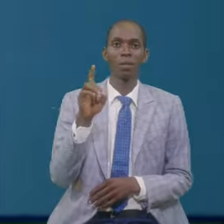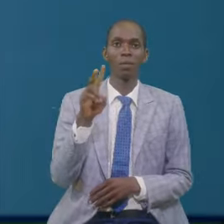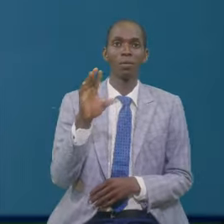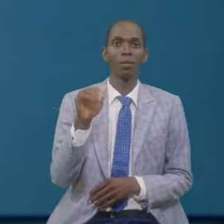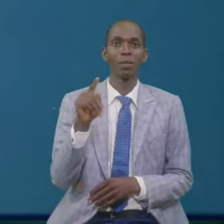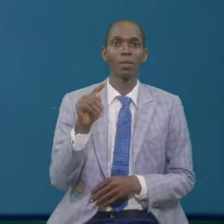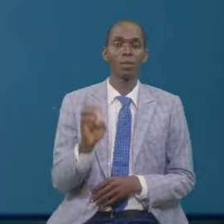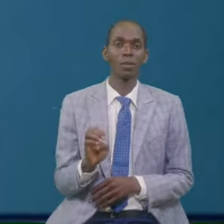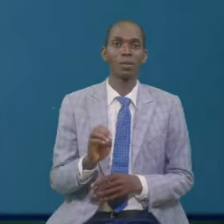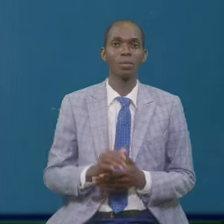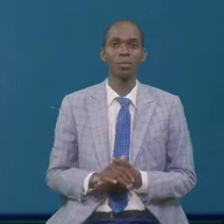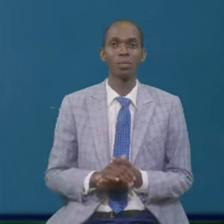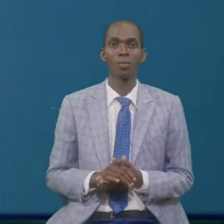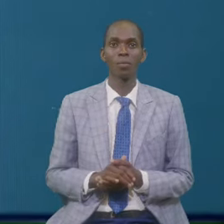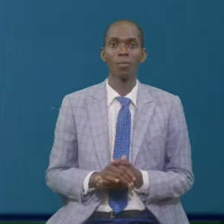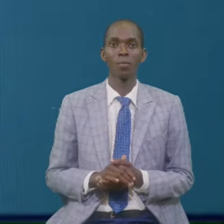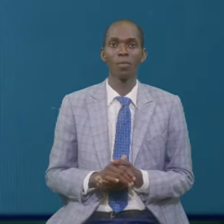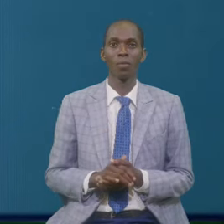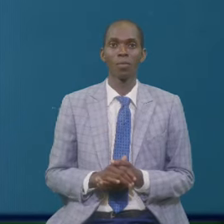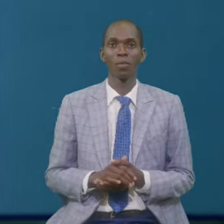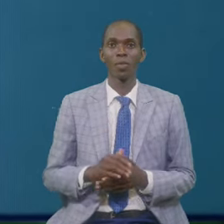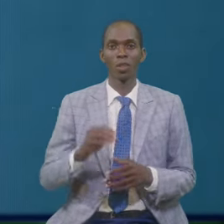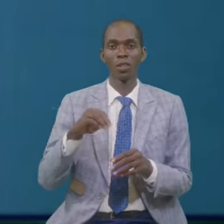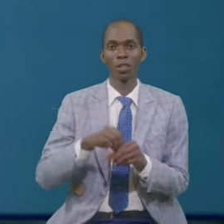న్యాయవాది. I'm reading from 1 John chapter 2.